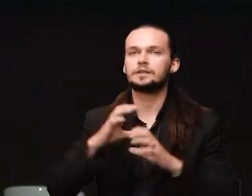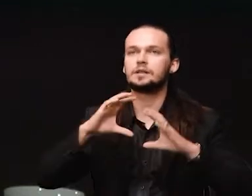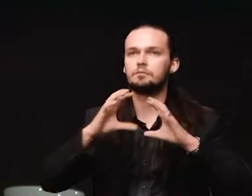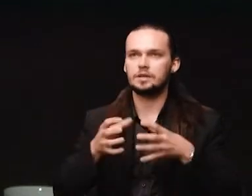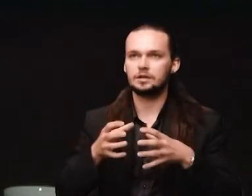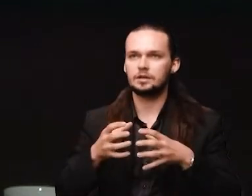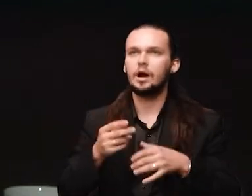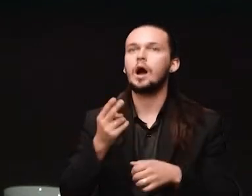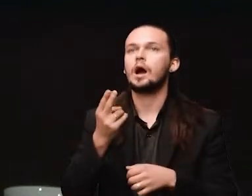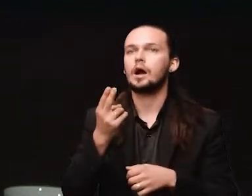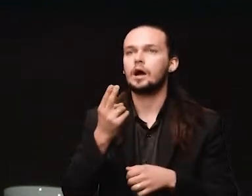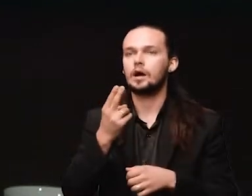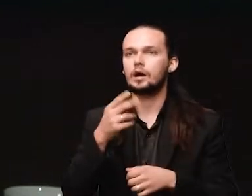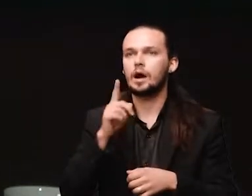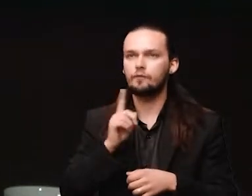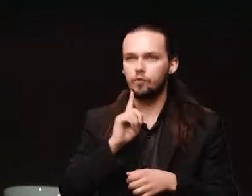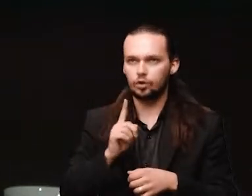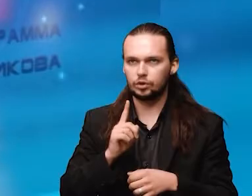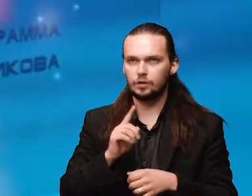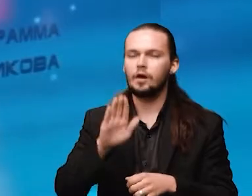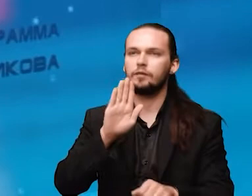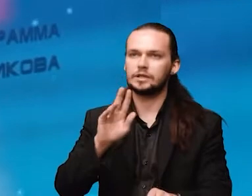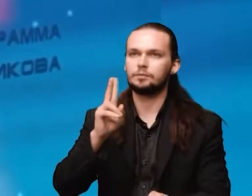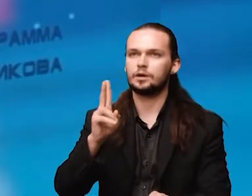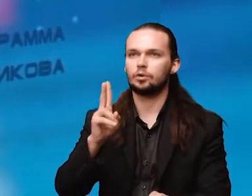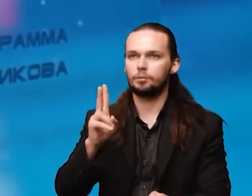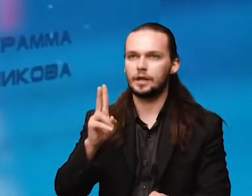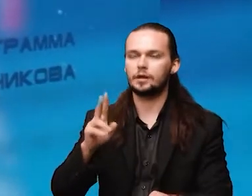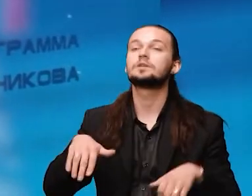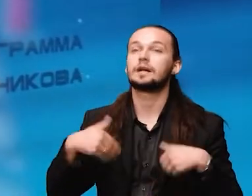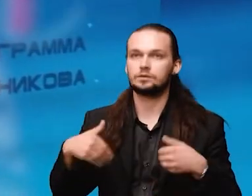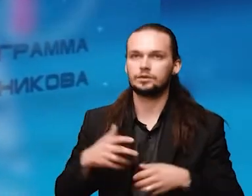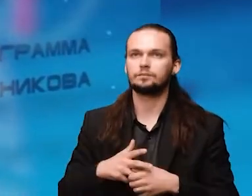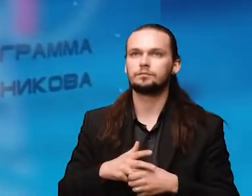более комфортным. Я Владимир Крупенников. Здравствуйте.